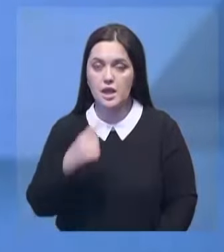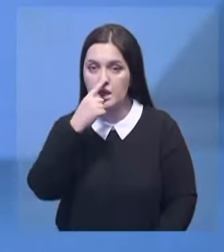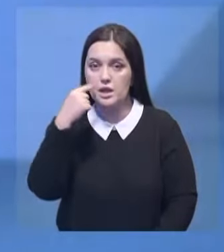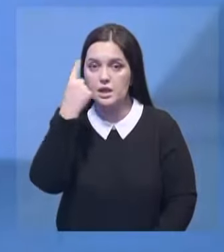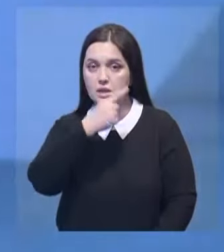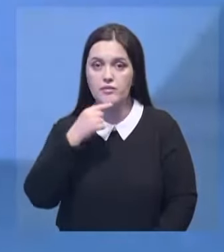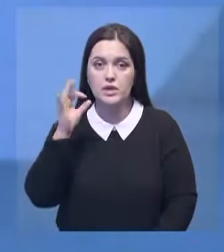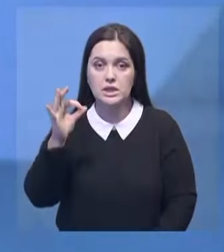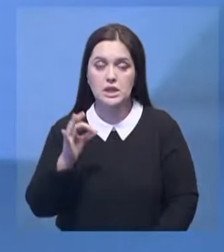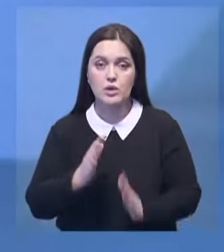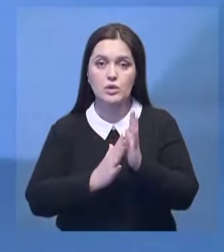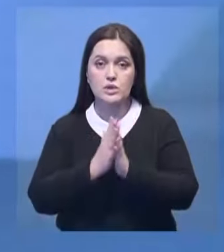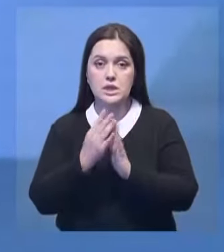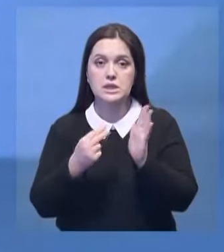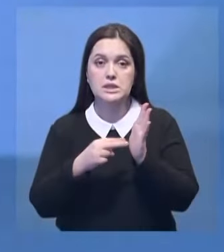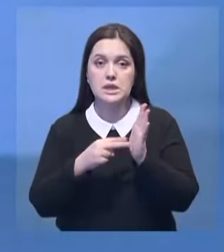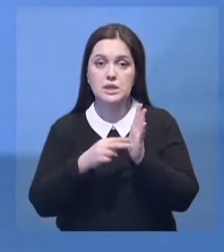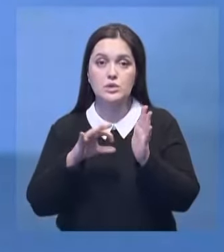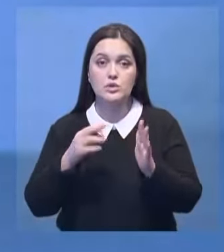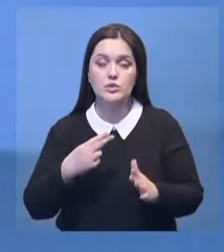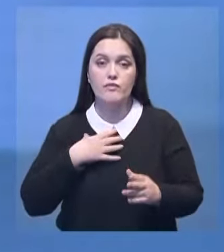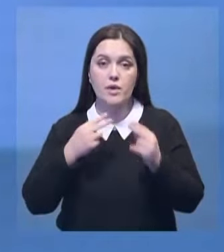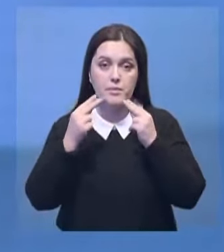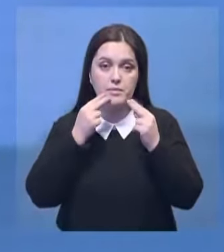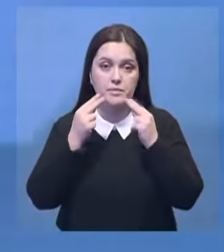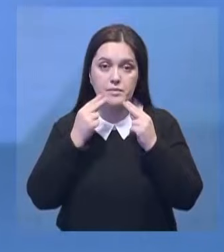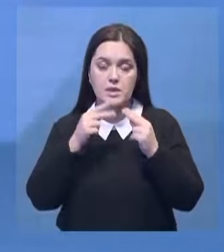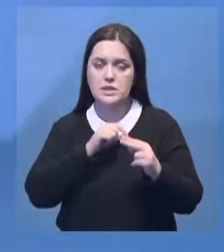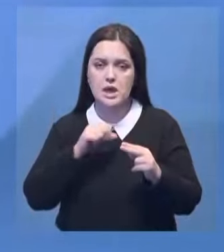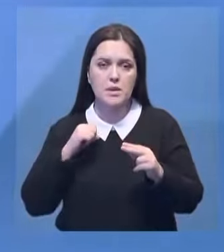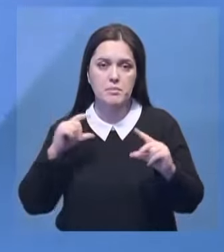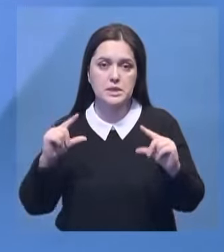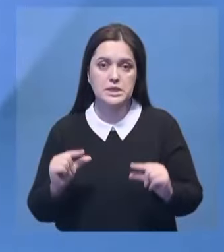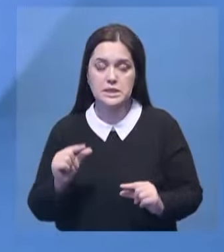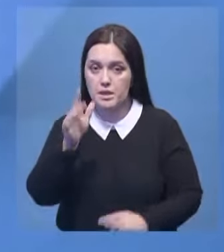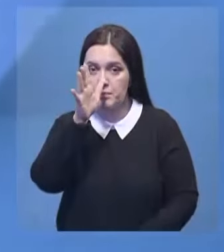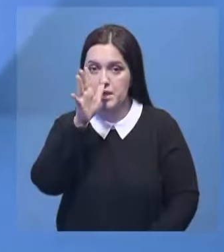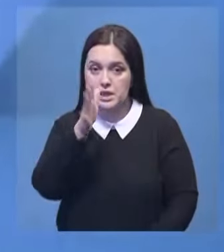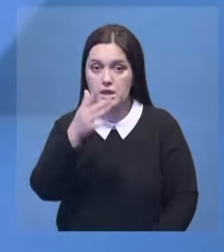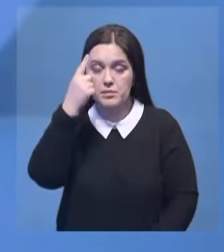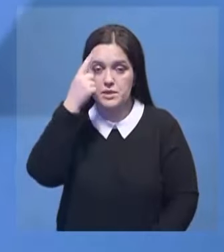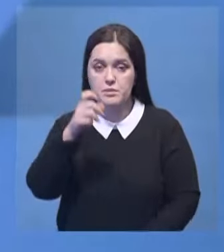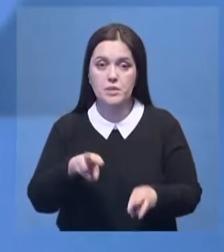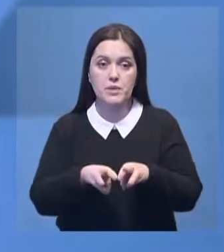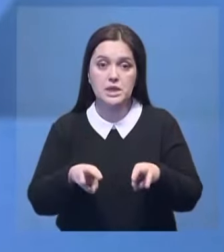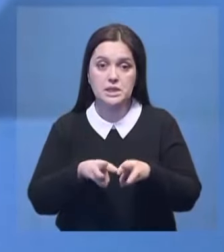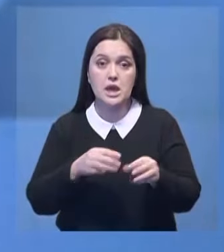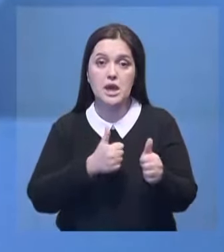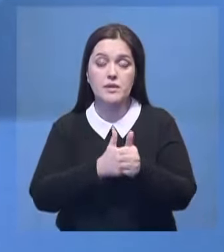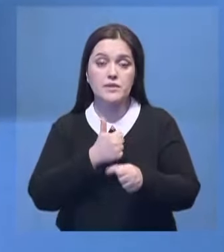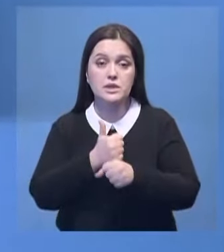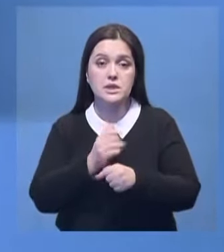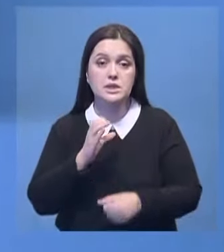Годовой индекс роста цен на социально значимые продовольственные товары стал самым низким за последние 5 лет. Об этом сообщили в